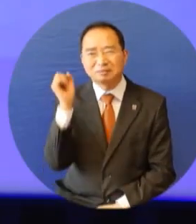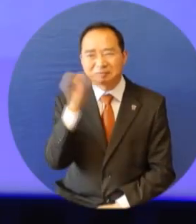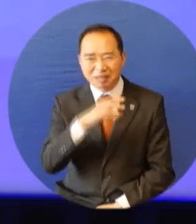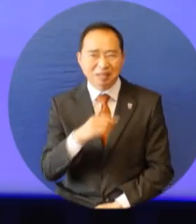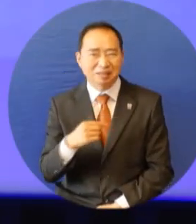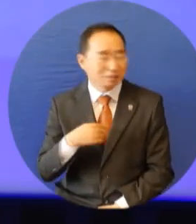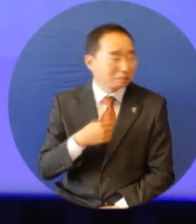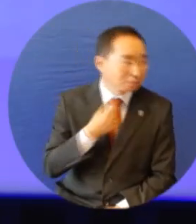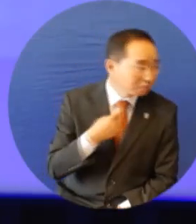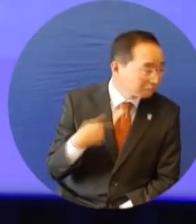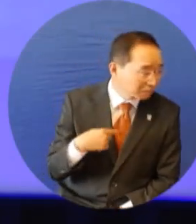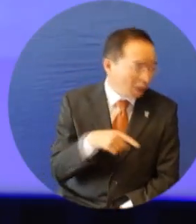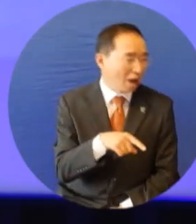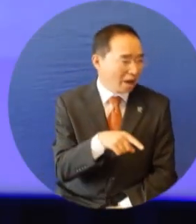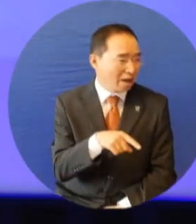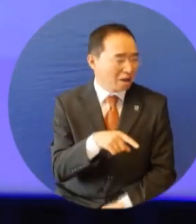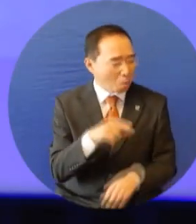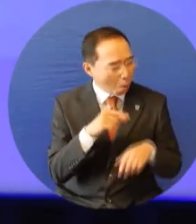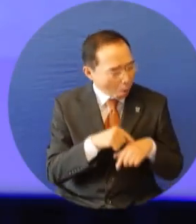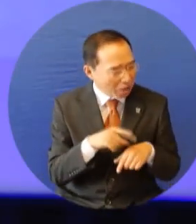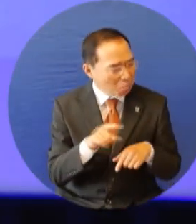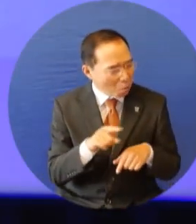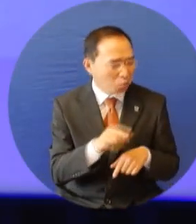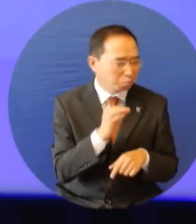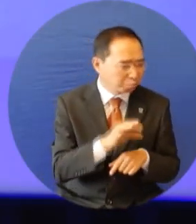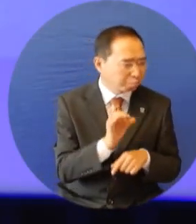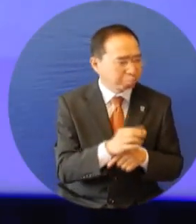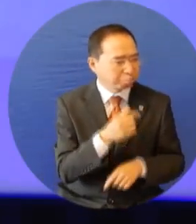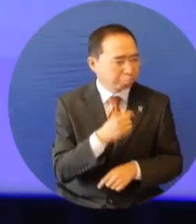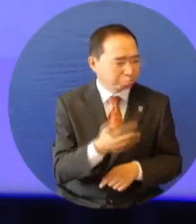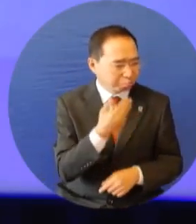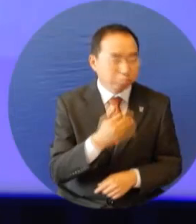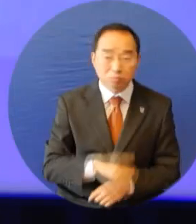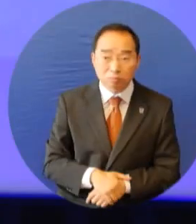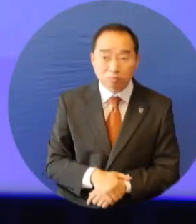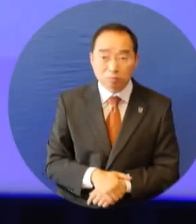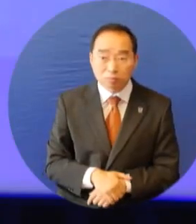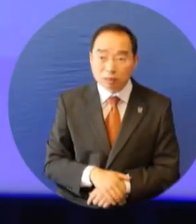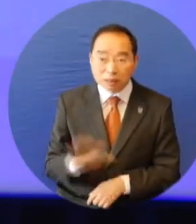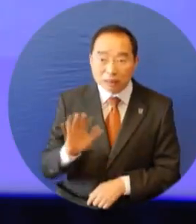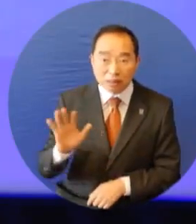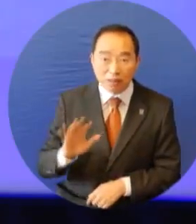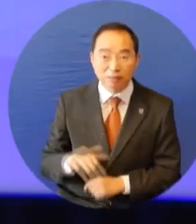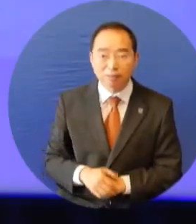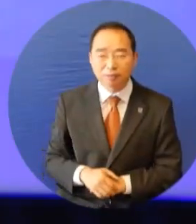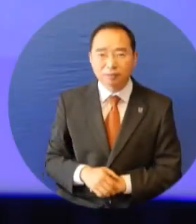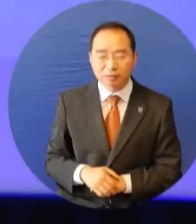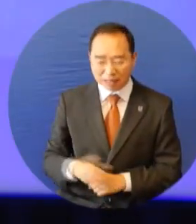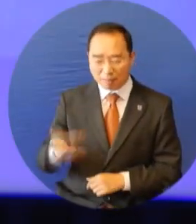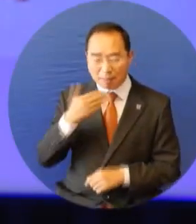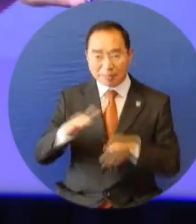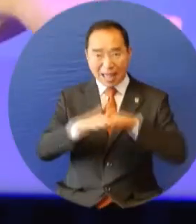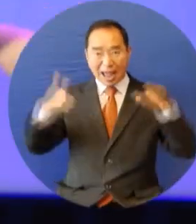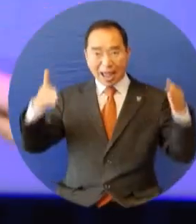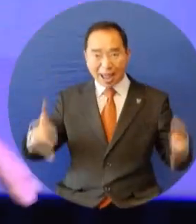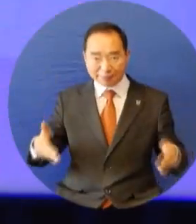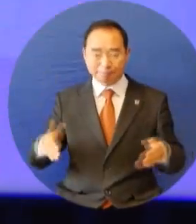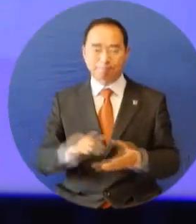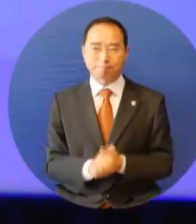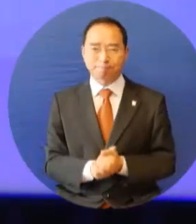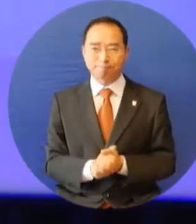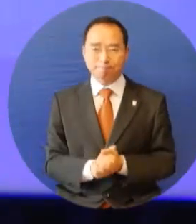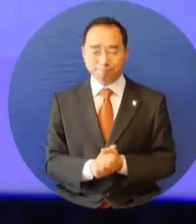그냥 그 자기가 좋아하는 것만 거기에만 탁 가서 그냥 먹는데 사실 밥상은 다양한